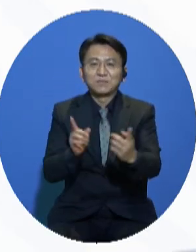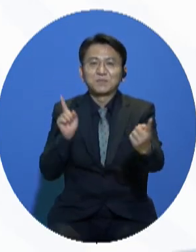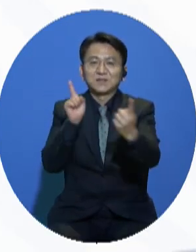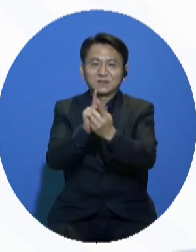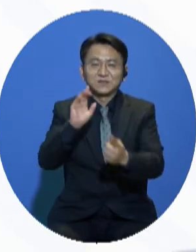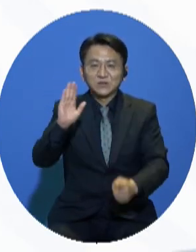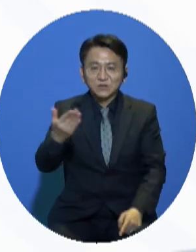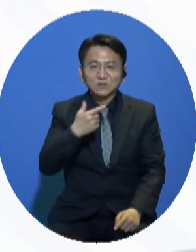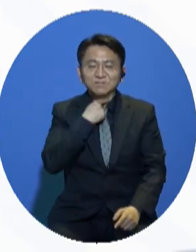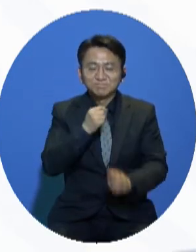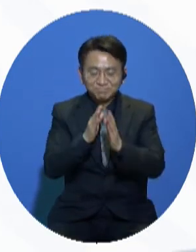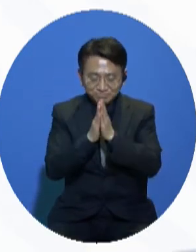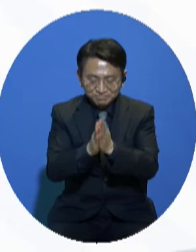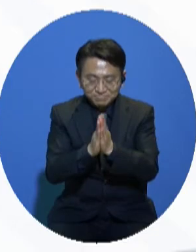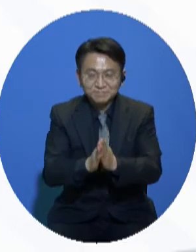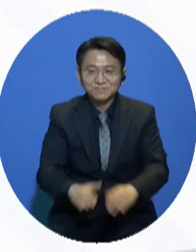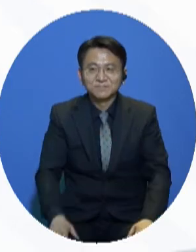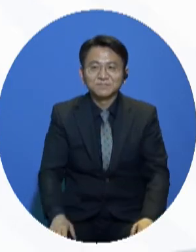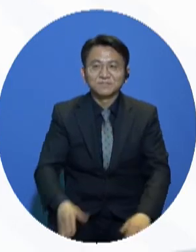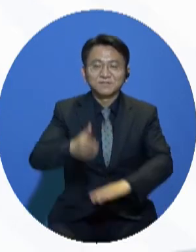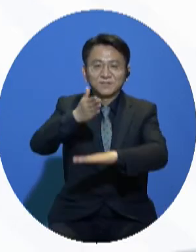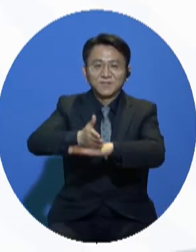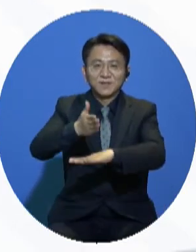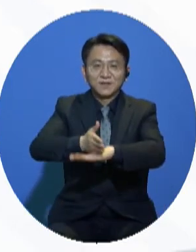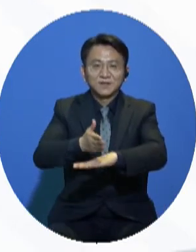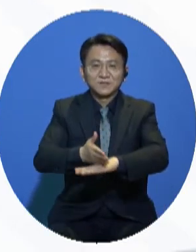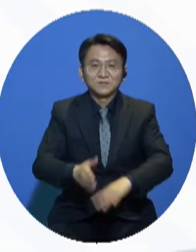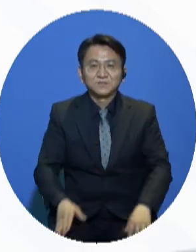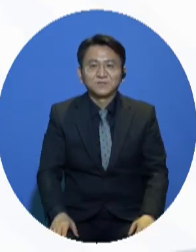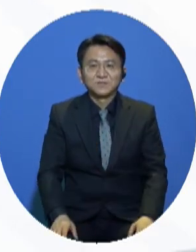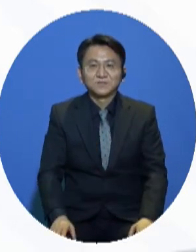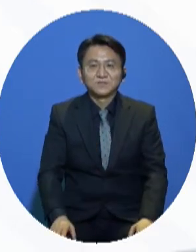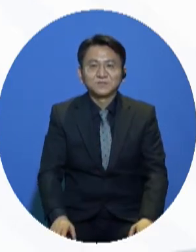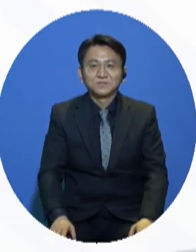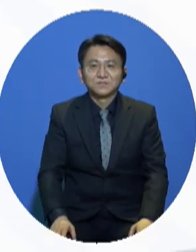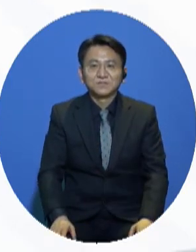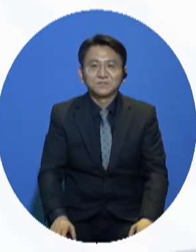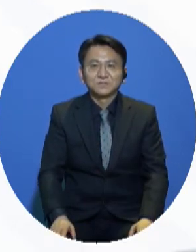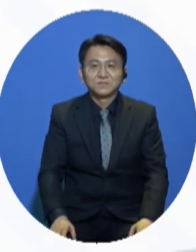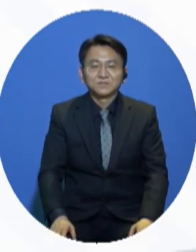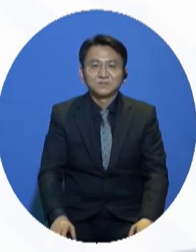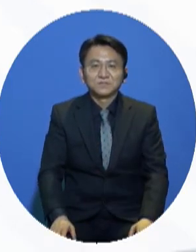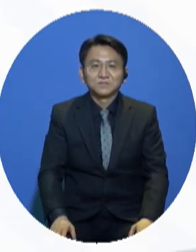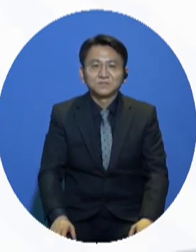되기를 기대해 보겠습니다. 감사합니다.